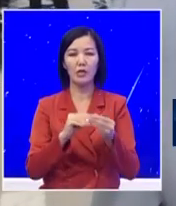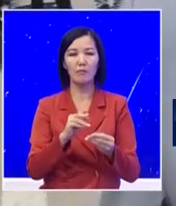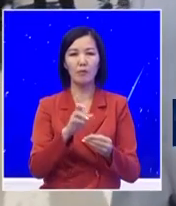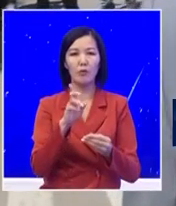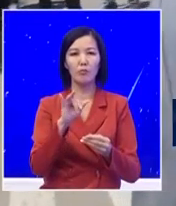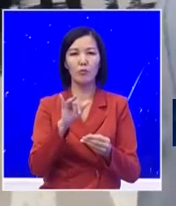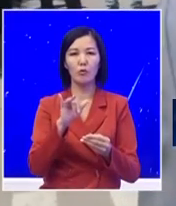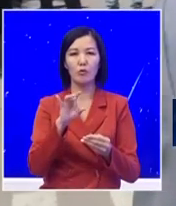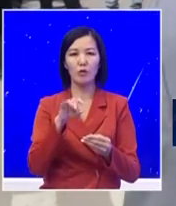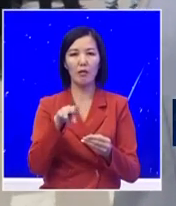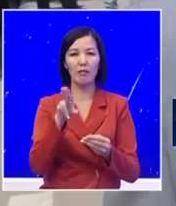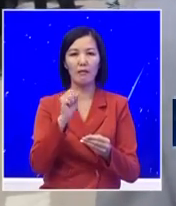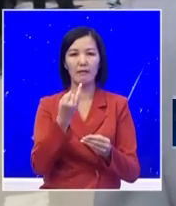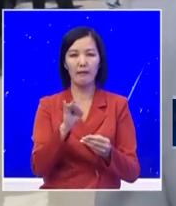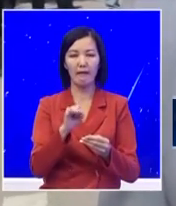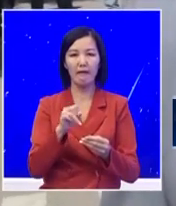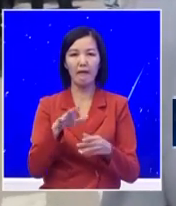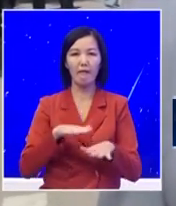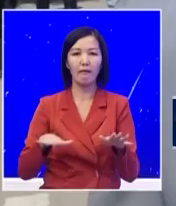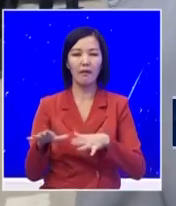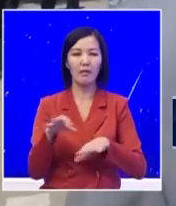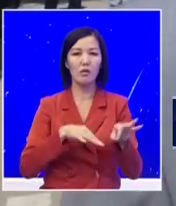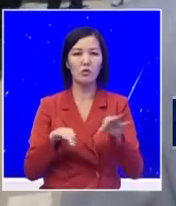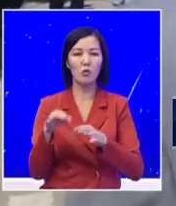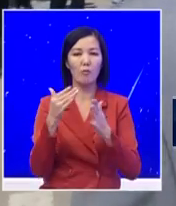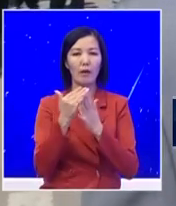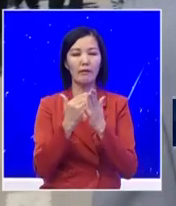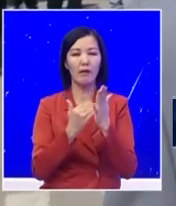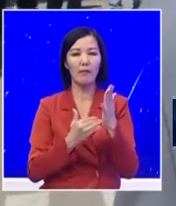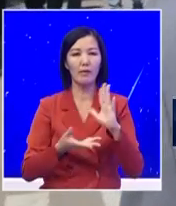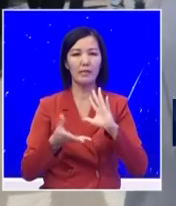бойынша мынау жол картасы бағдарламасы аясында